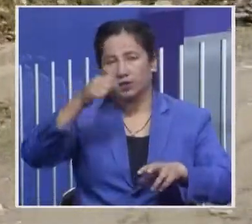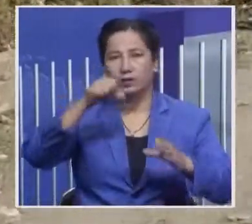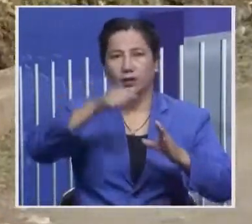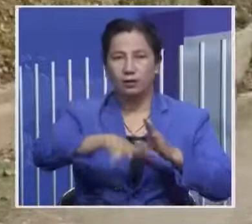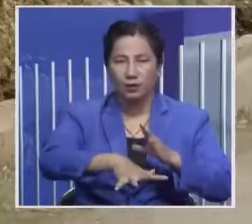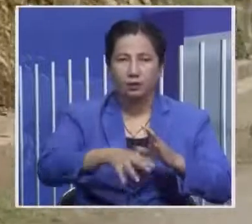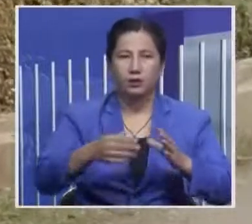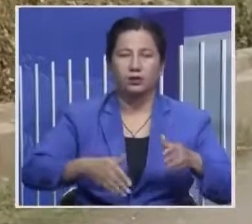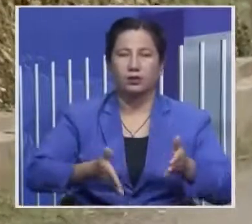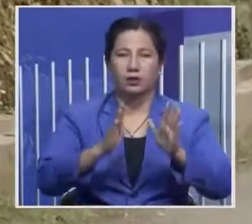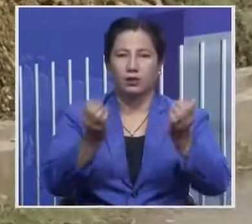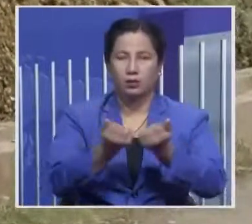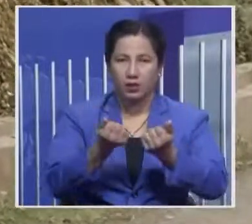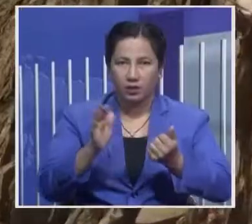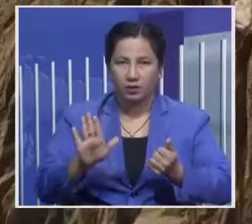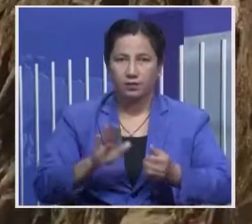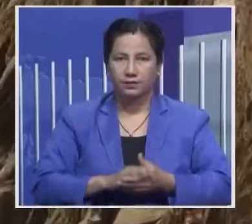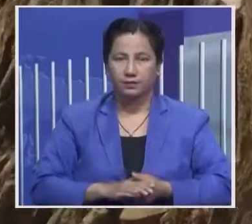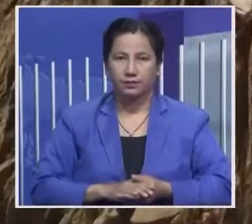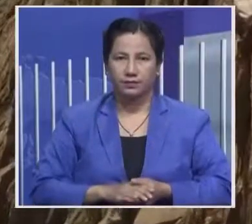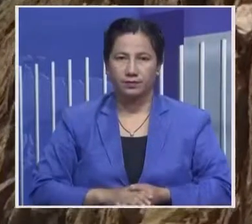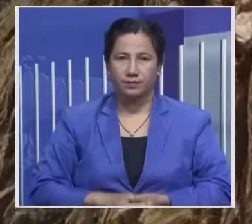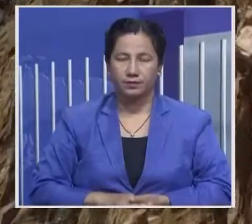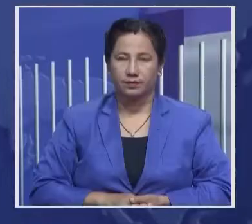छ, जुम्मा बाटो बन्द भइरहेछ, रोड बन्द भइरहेछ।